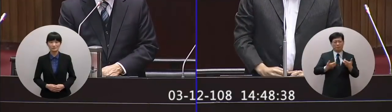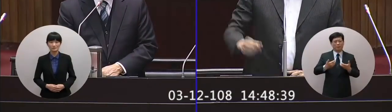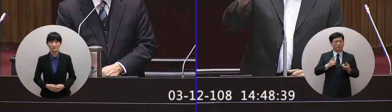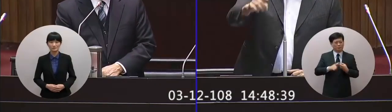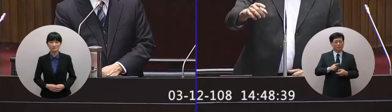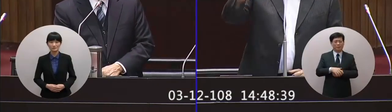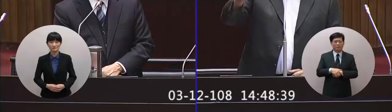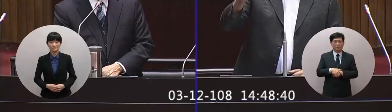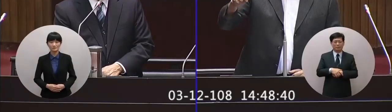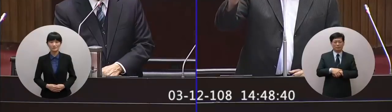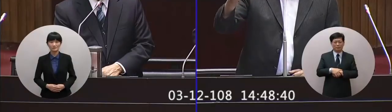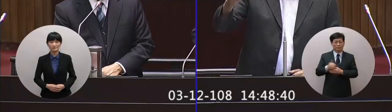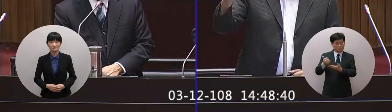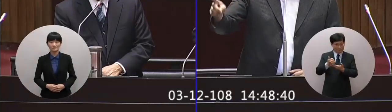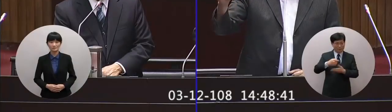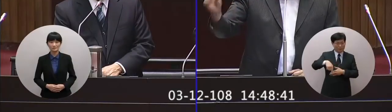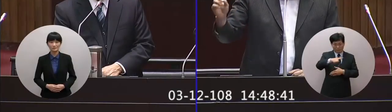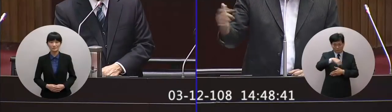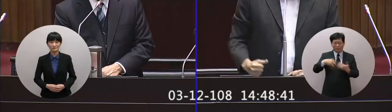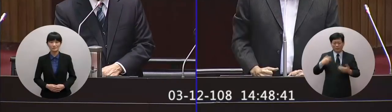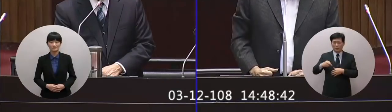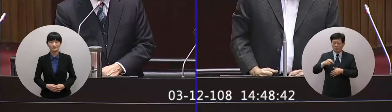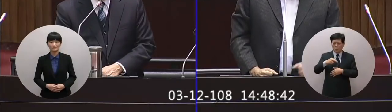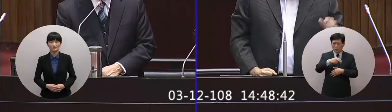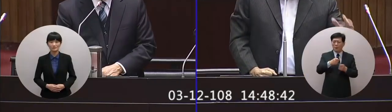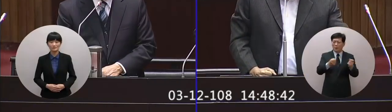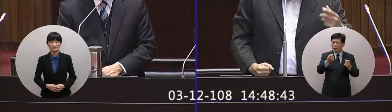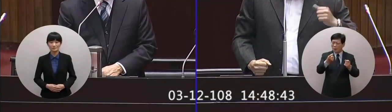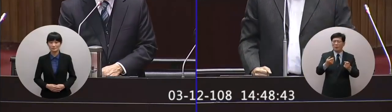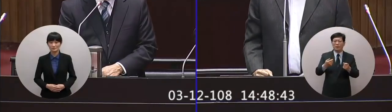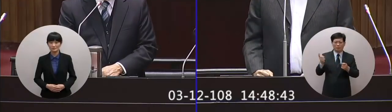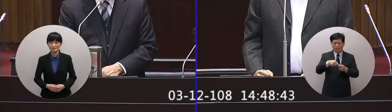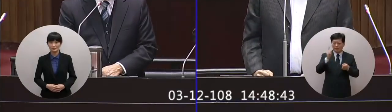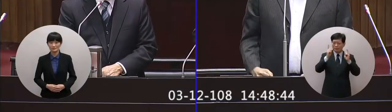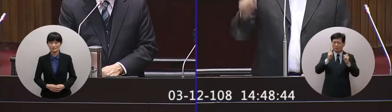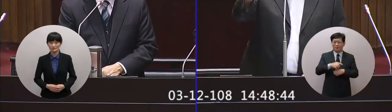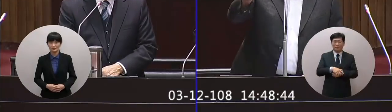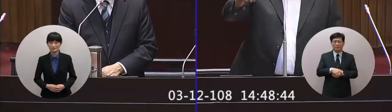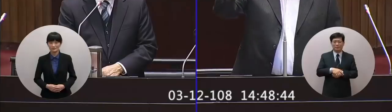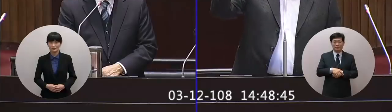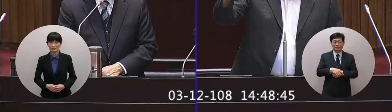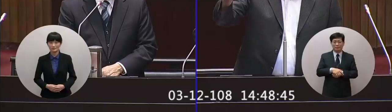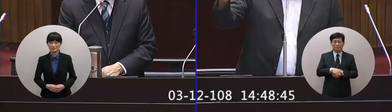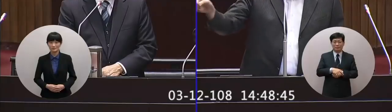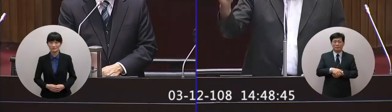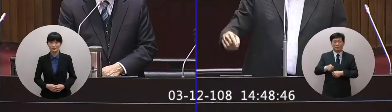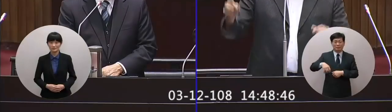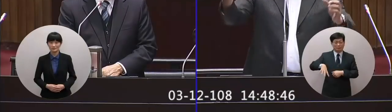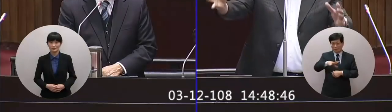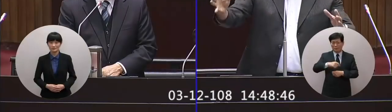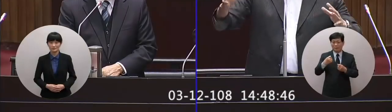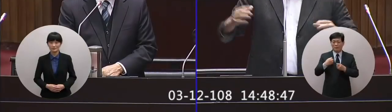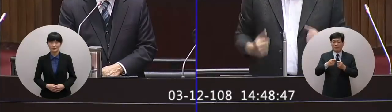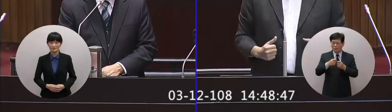暖，请大家都走几步来屏东玩，请大家都走几